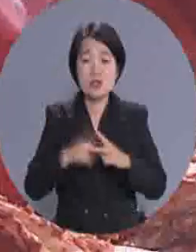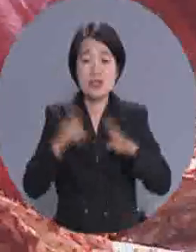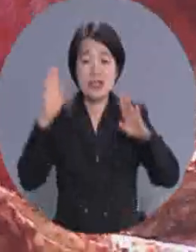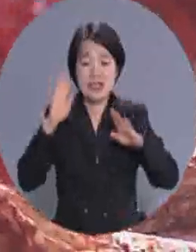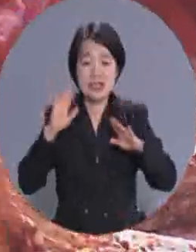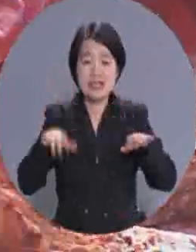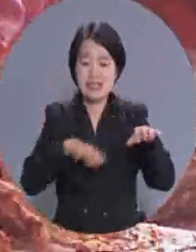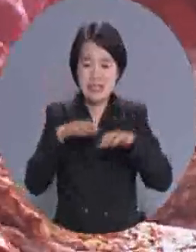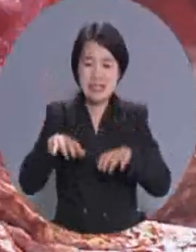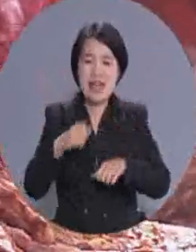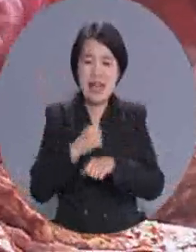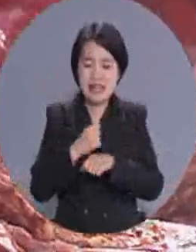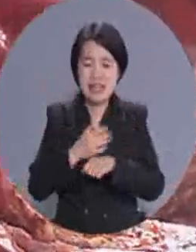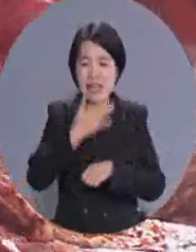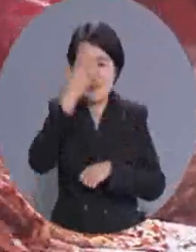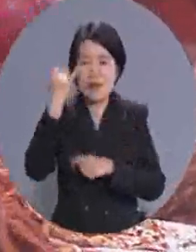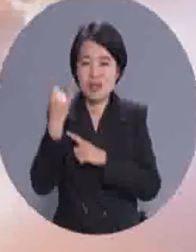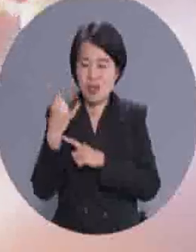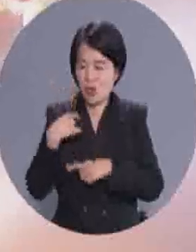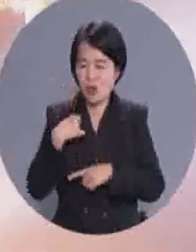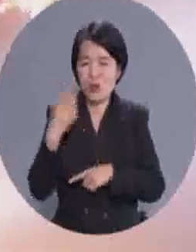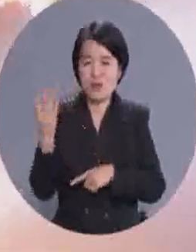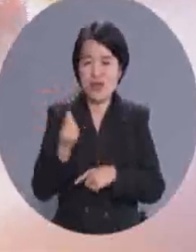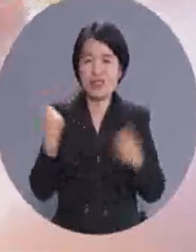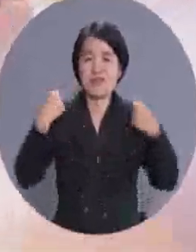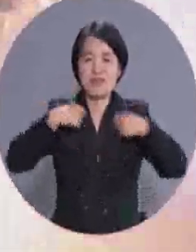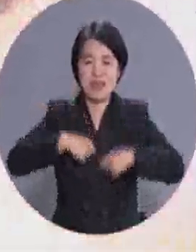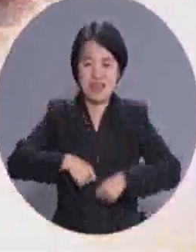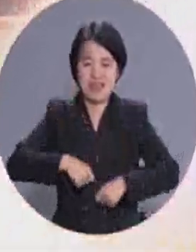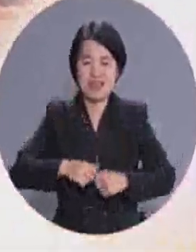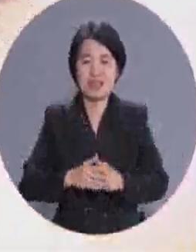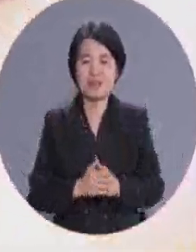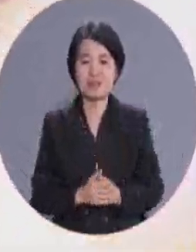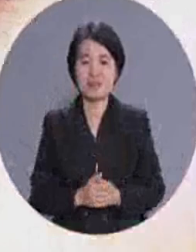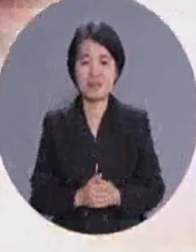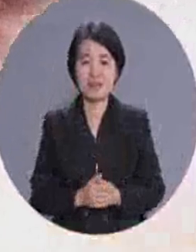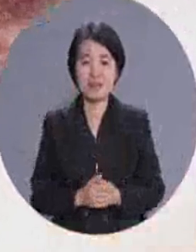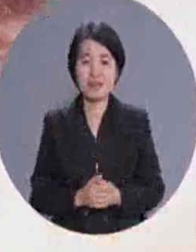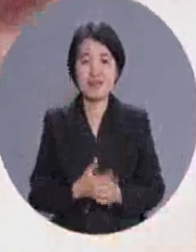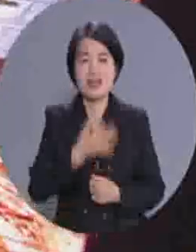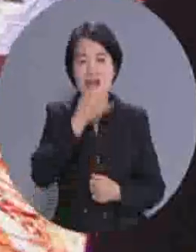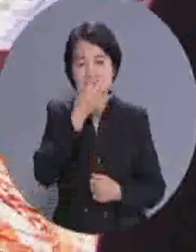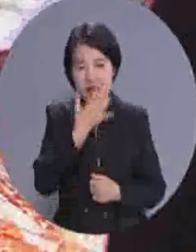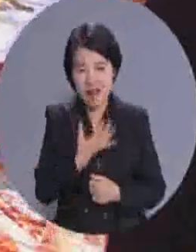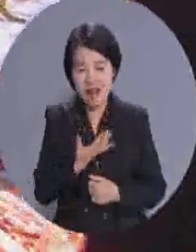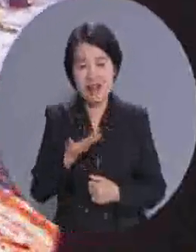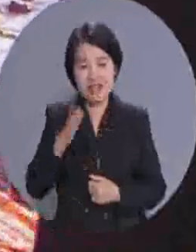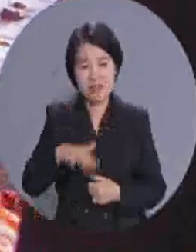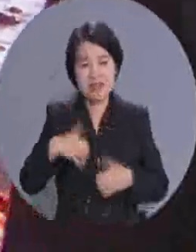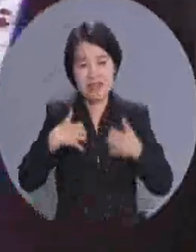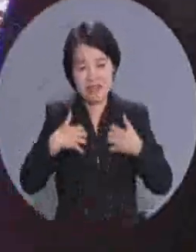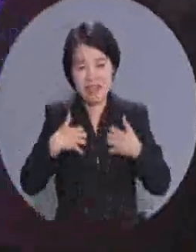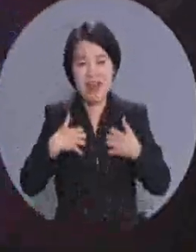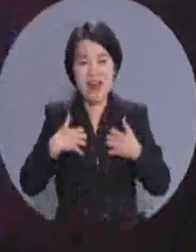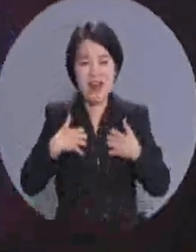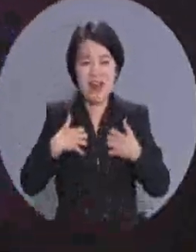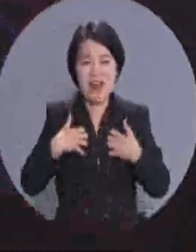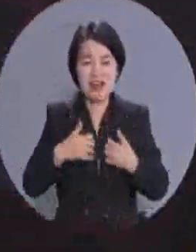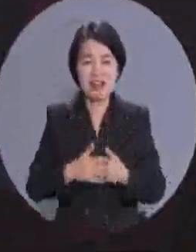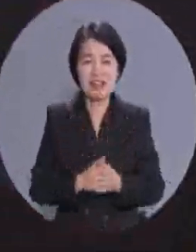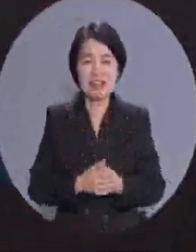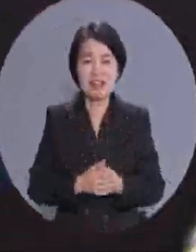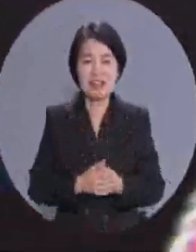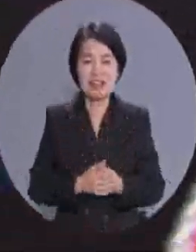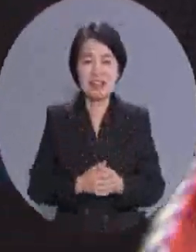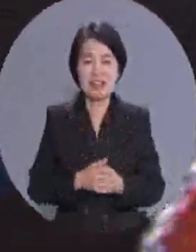잘 비벼보겠다며 할머니 옷까지 빌려서 입고 오기도 했습니다. 힘들지만 재미있고